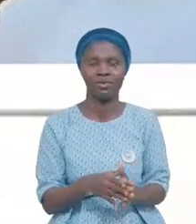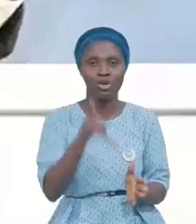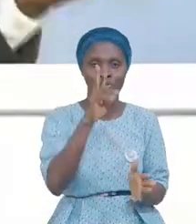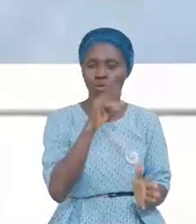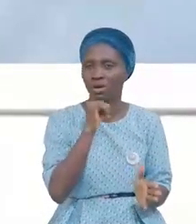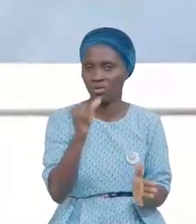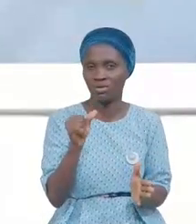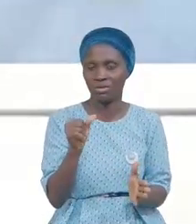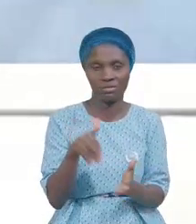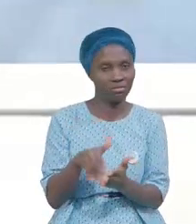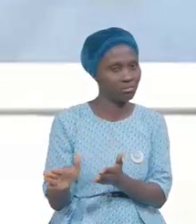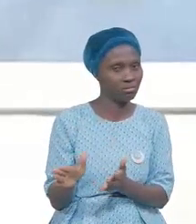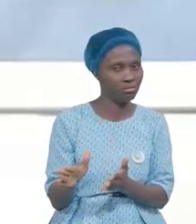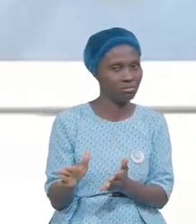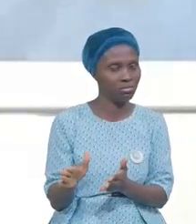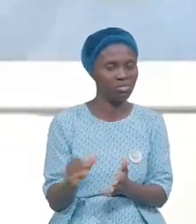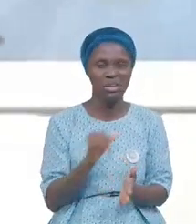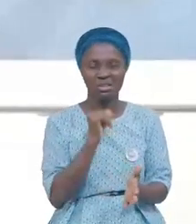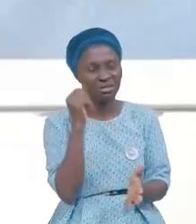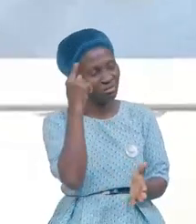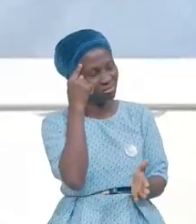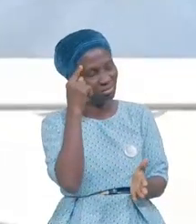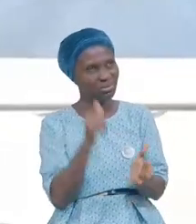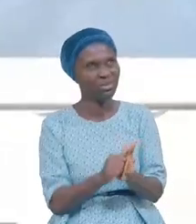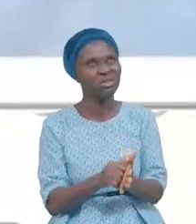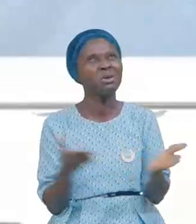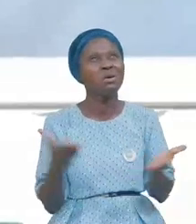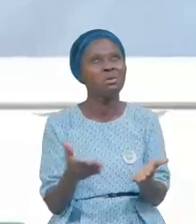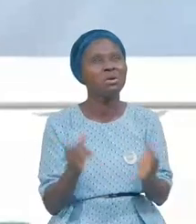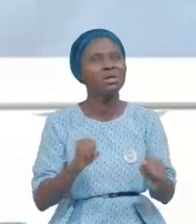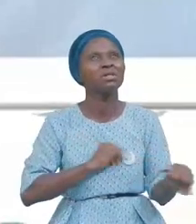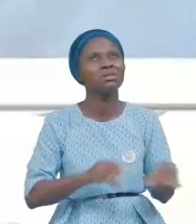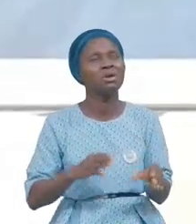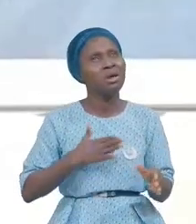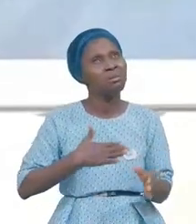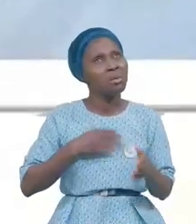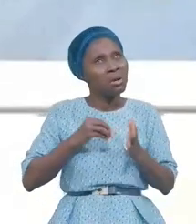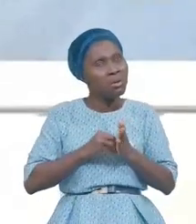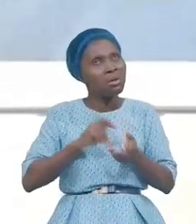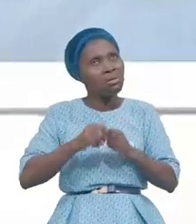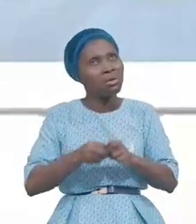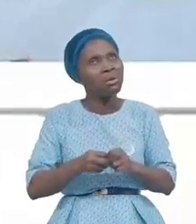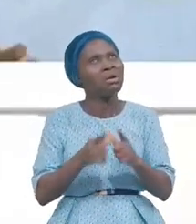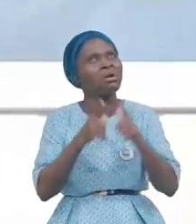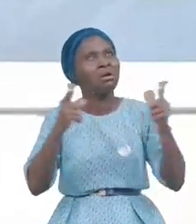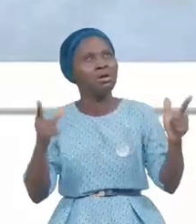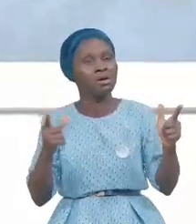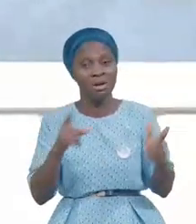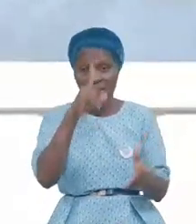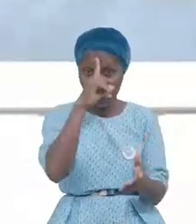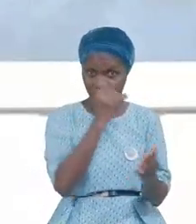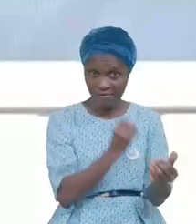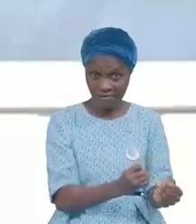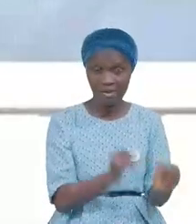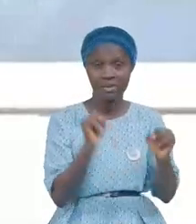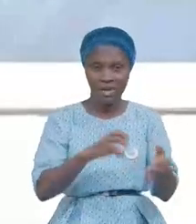Ce n'est pas qu'on t'a rangé. Qu'est-ce que moi je vais faire? Oh, mes problèmes sont trop grands. La foi va déplacer la montagne. Et ce